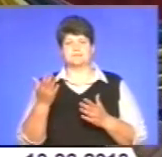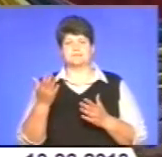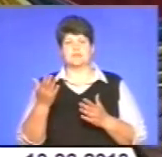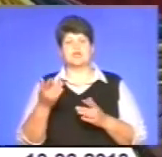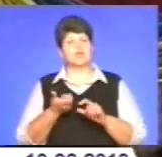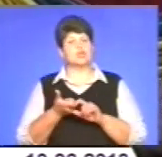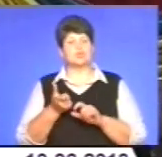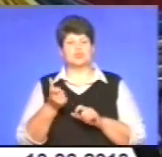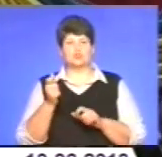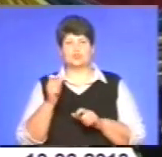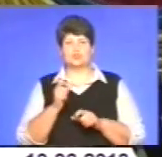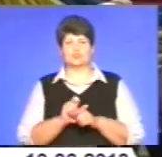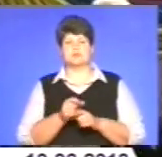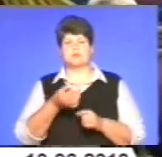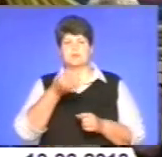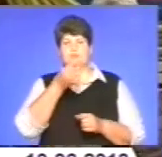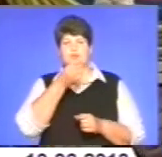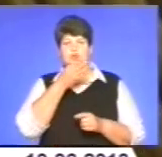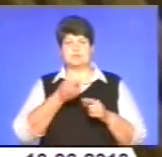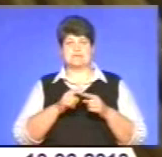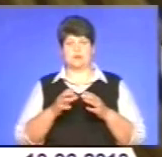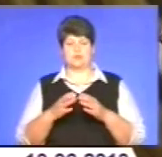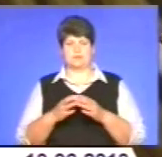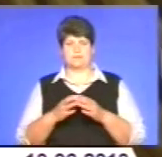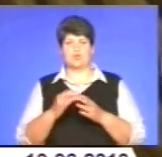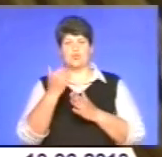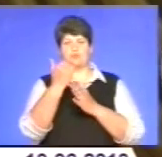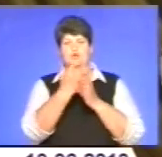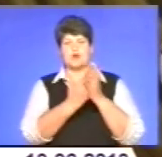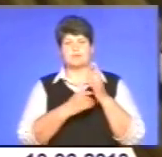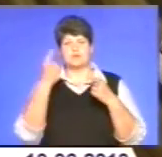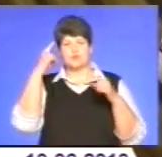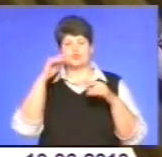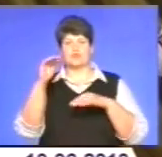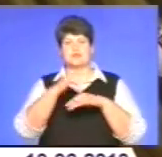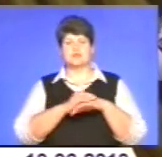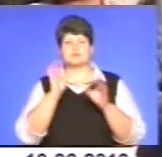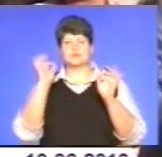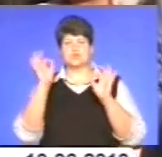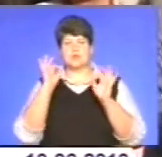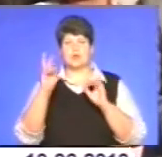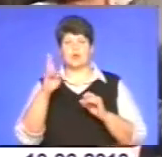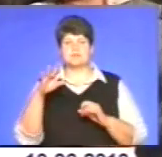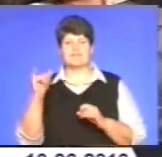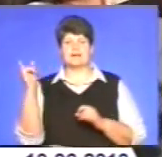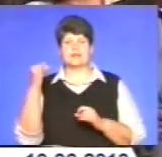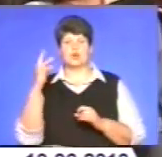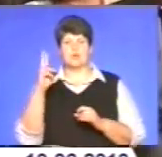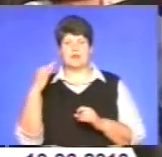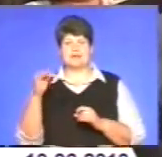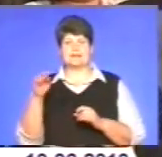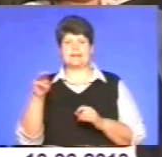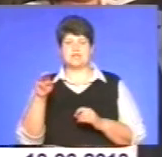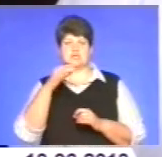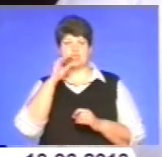дуже надзвичайно мені подобається цей колектив. У програмі творчого вечора звучали композиції на вірші Івана Кобилянського, Тараса